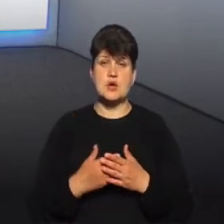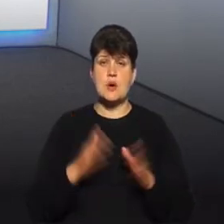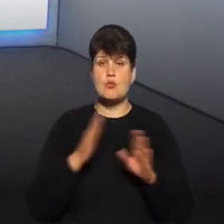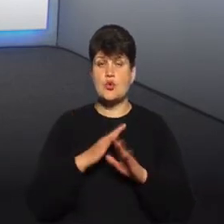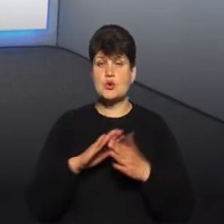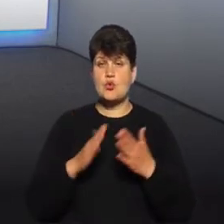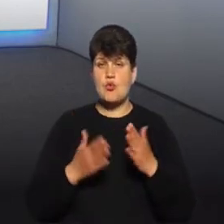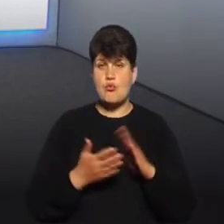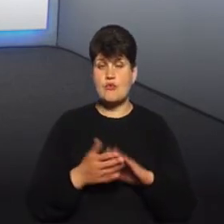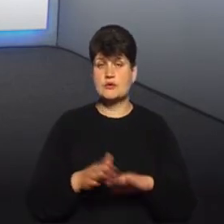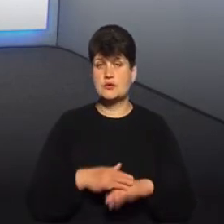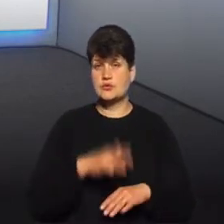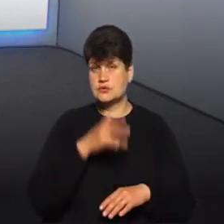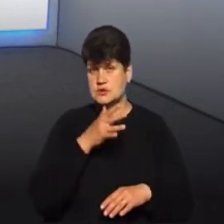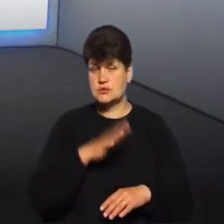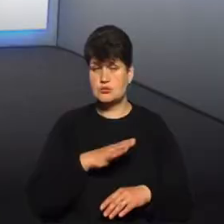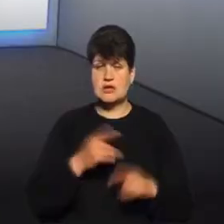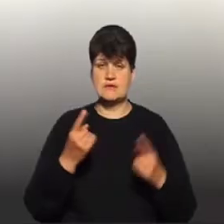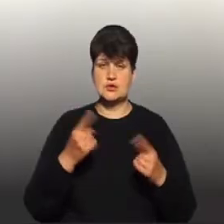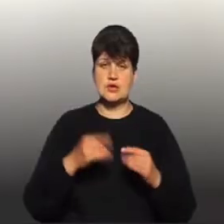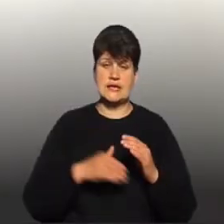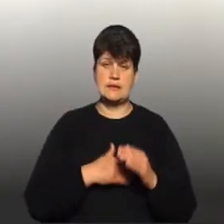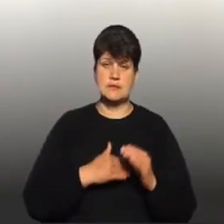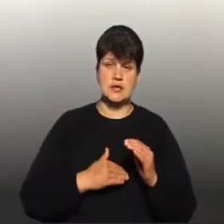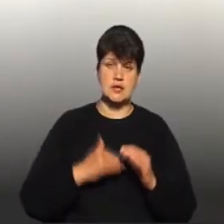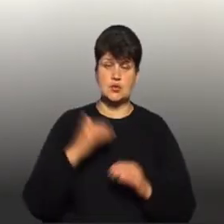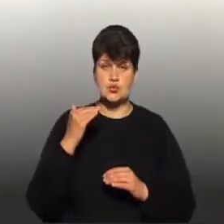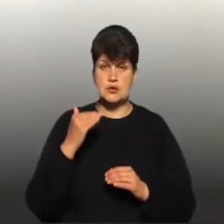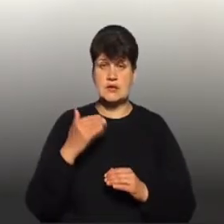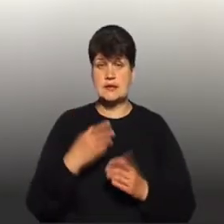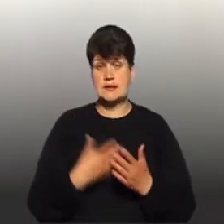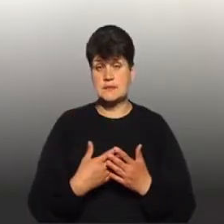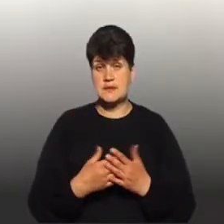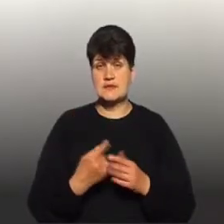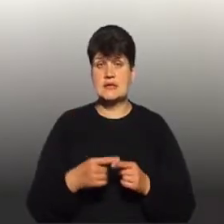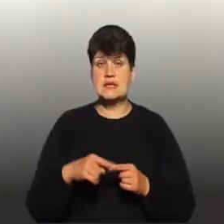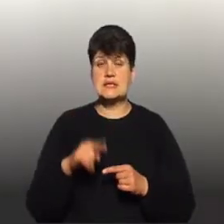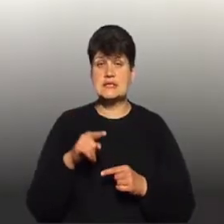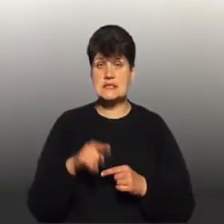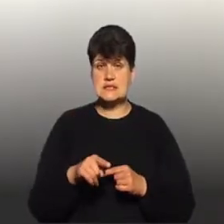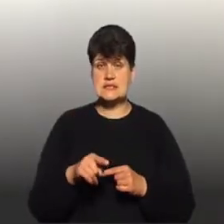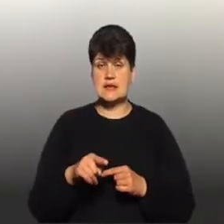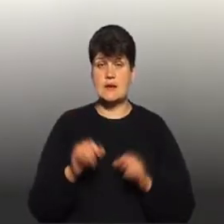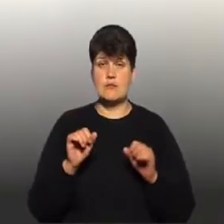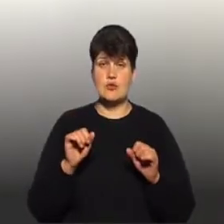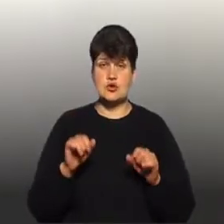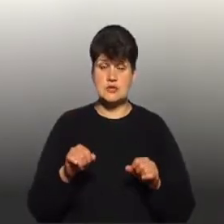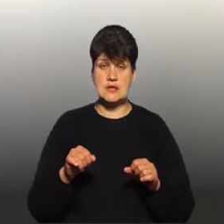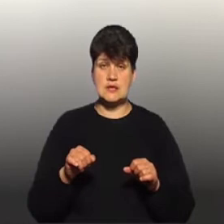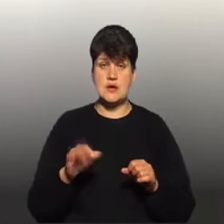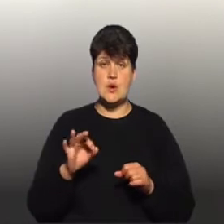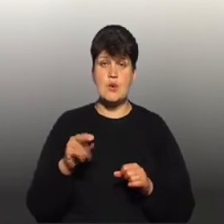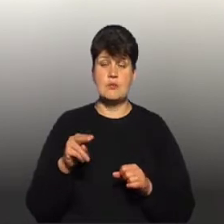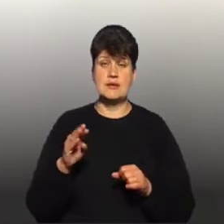тривалий час була досить висока температура повітря, і очевидно, що оце і, напевно, можливо, якась оптика там була в